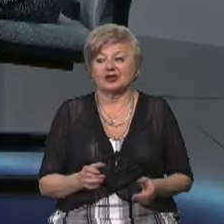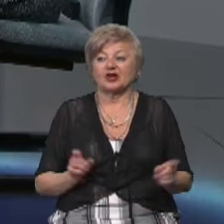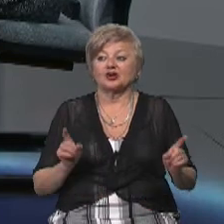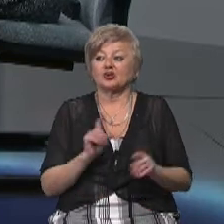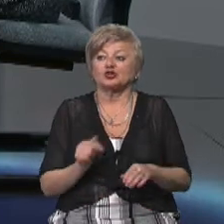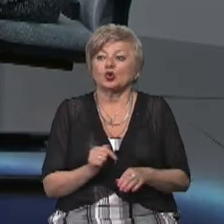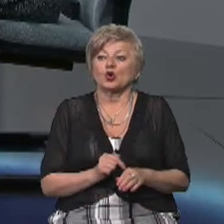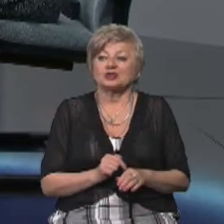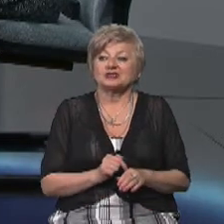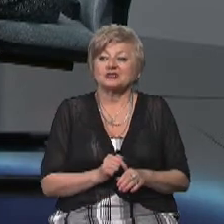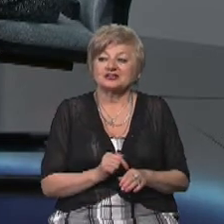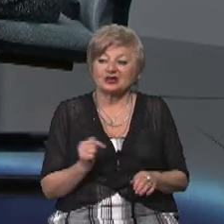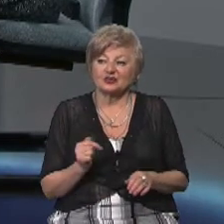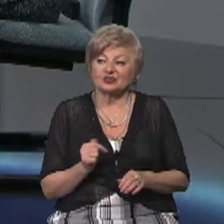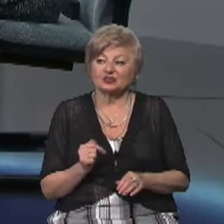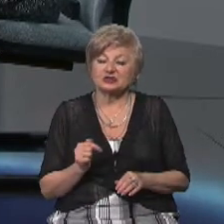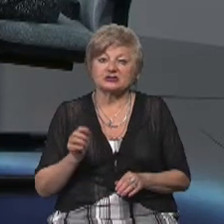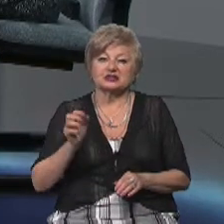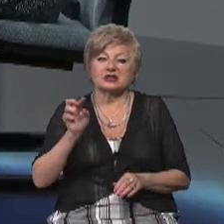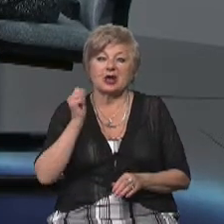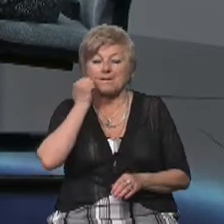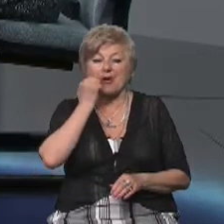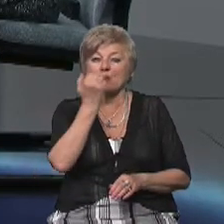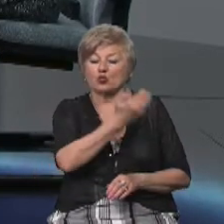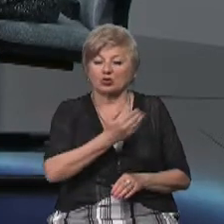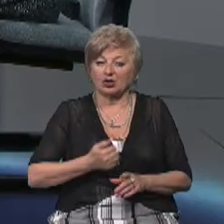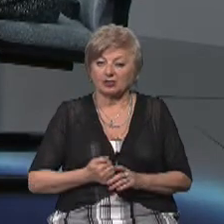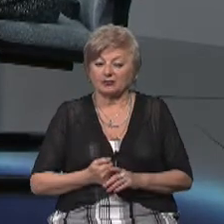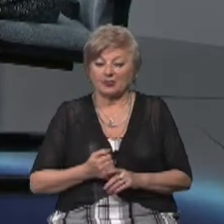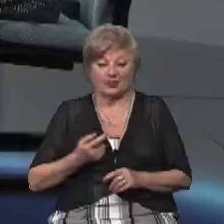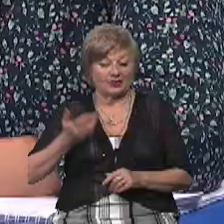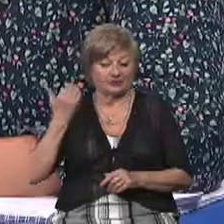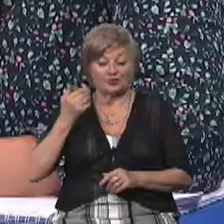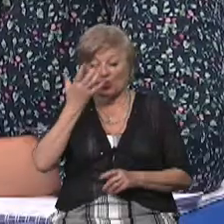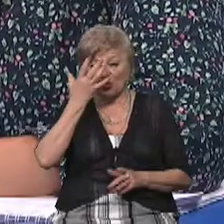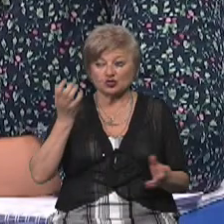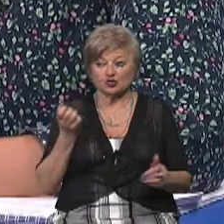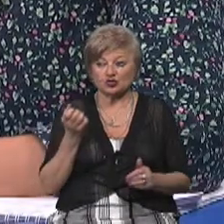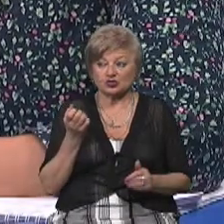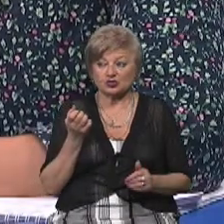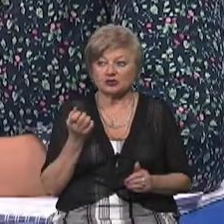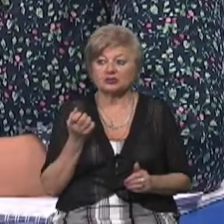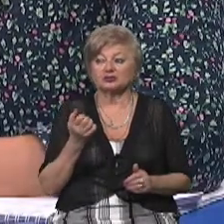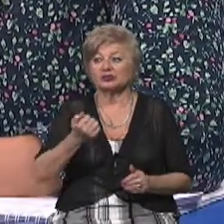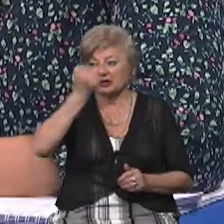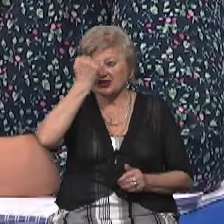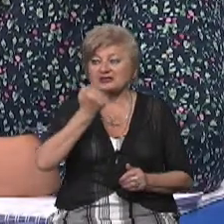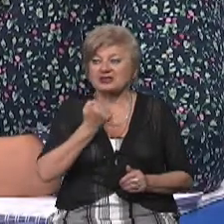Що стосується бабурки? Угу. На наступну ніч завдяки